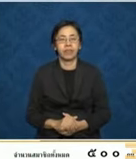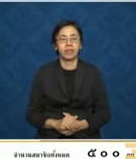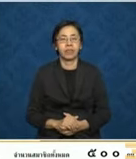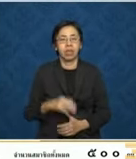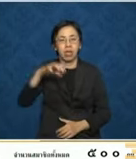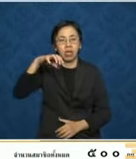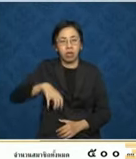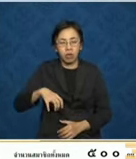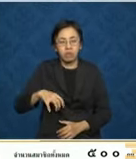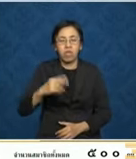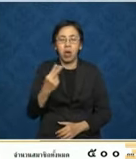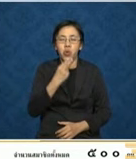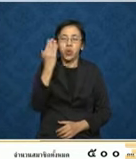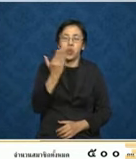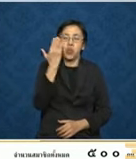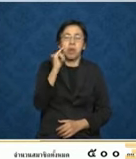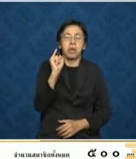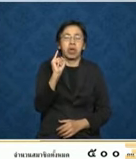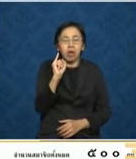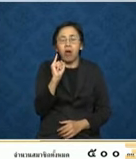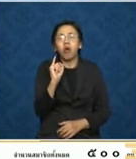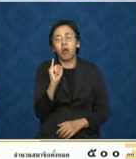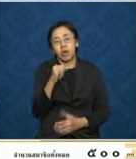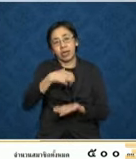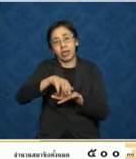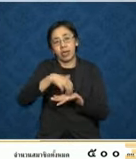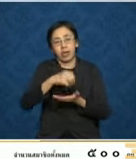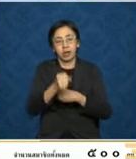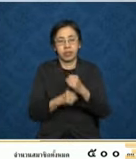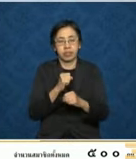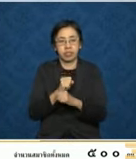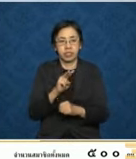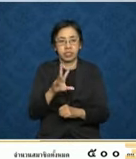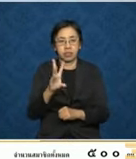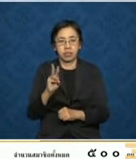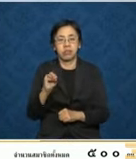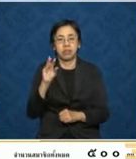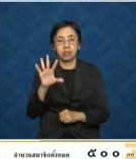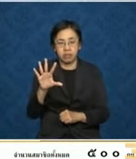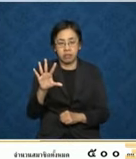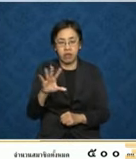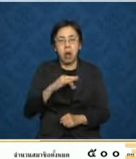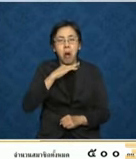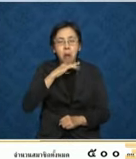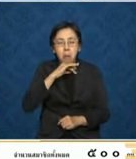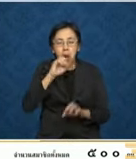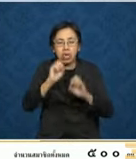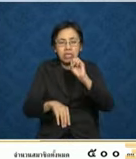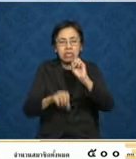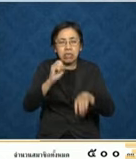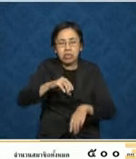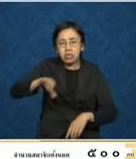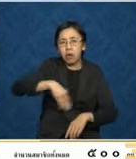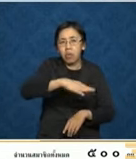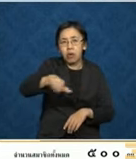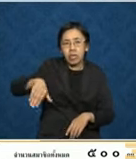กรมมลพิษได้ระบุไว้ในปี2565ว่ามีขยะทั้งหมดเนี่ย